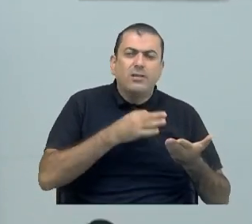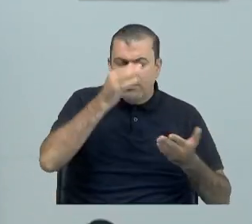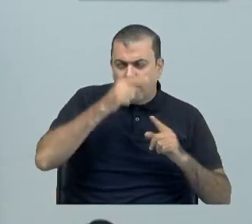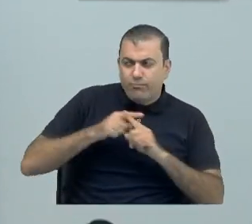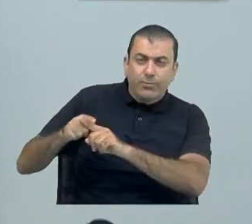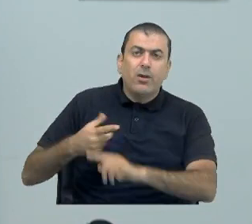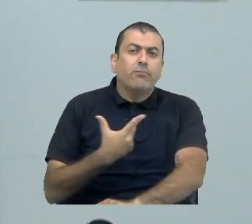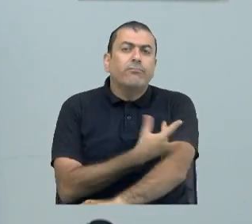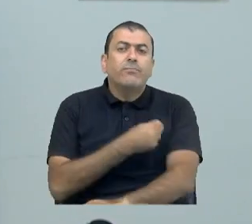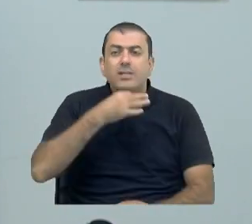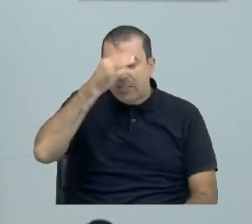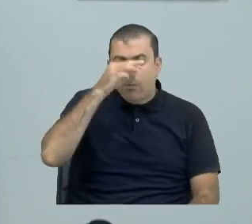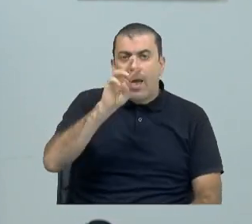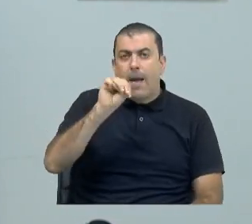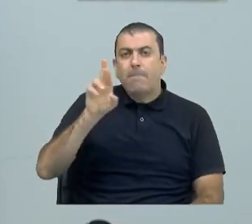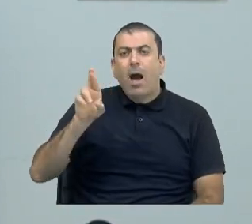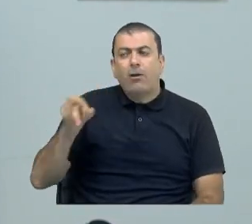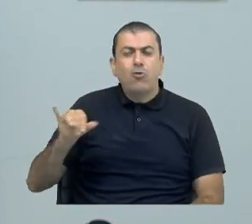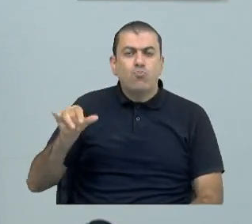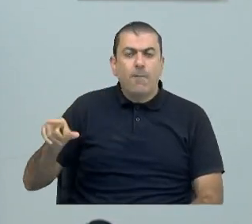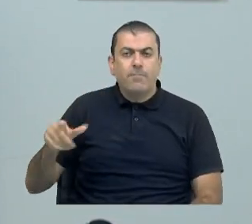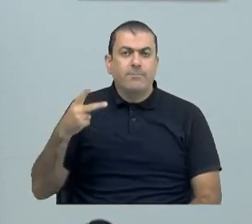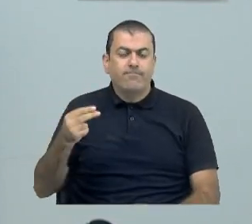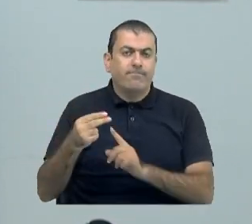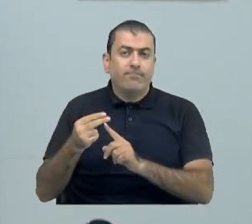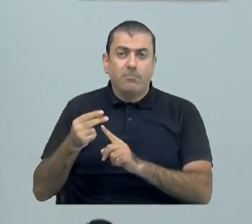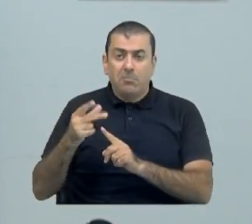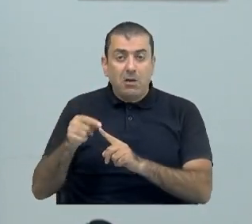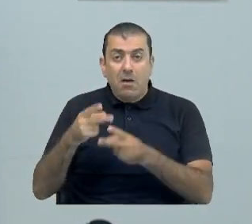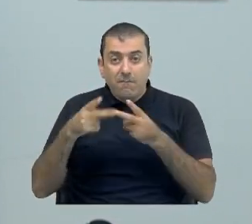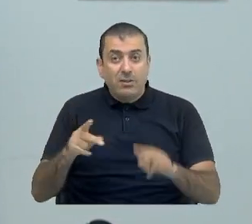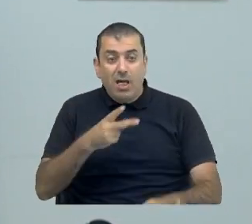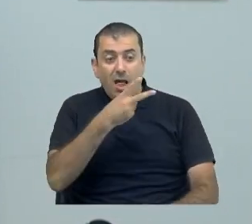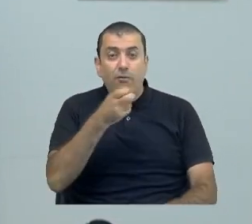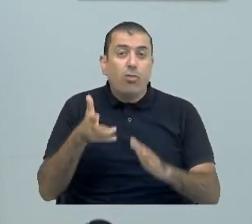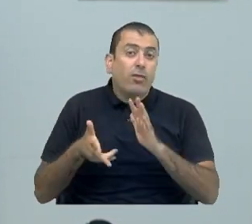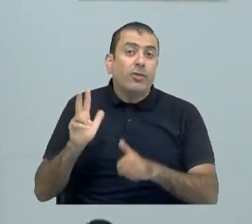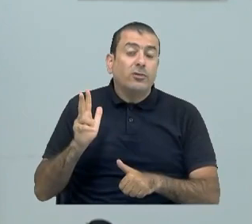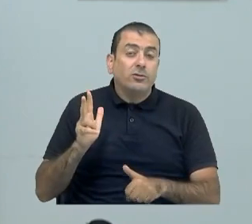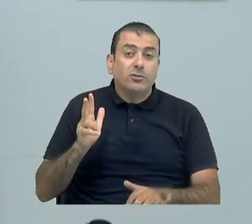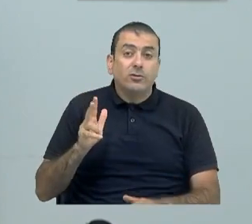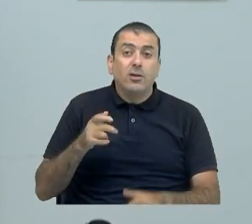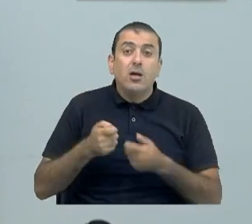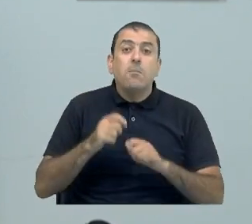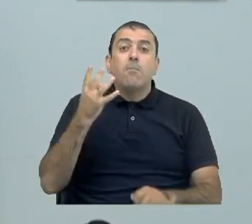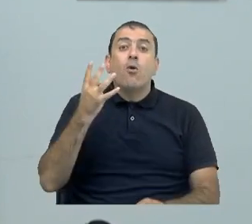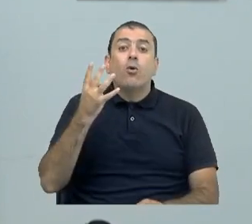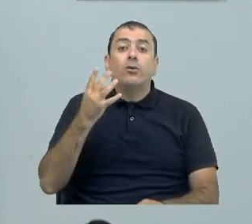وتم اقرار استعمال مطعوم الاماره الذي استعمل في عام 2013 قرابه الاربع ملايين جرعه من هذا